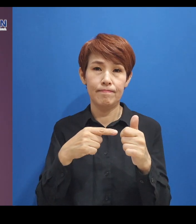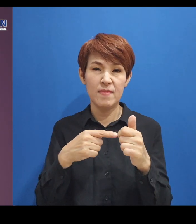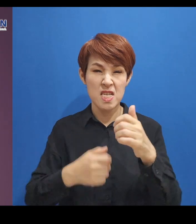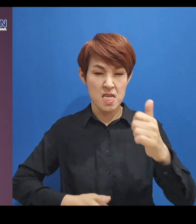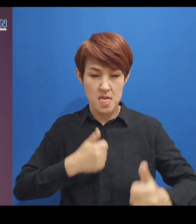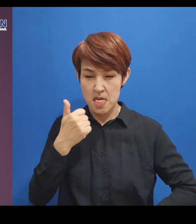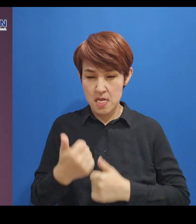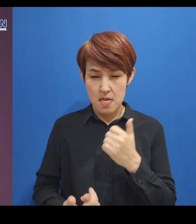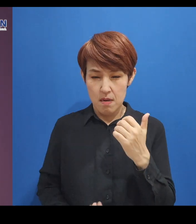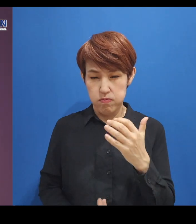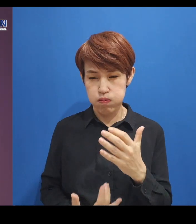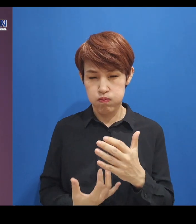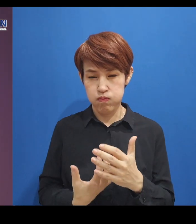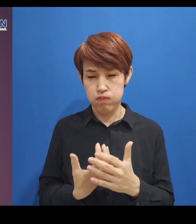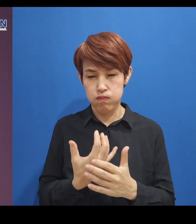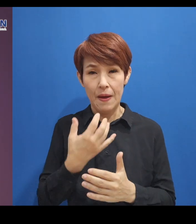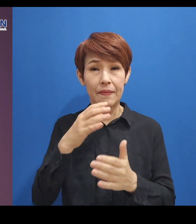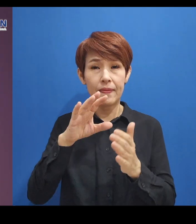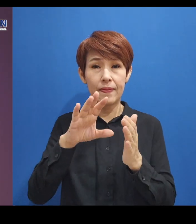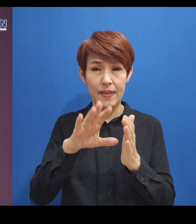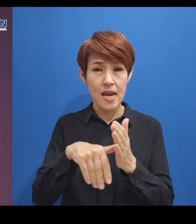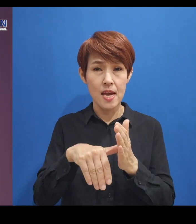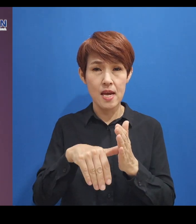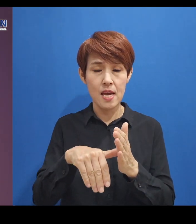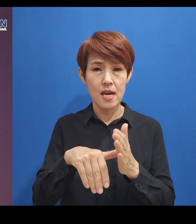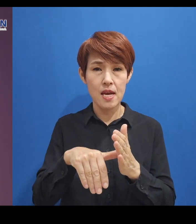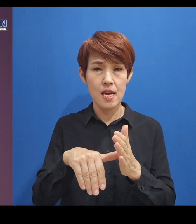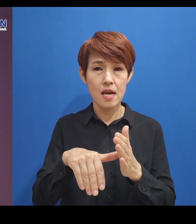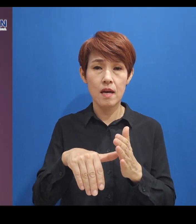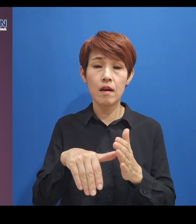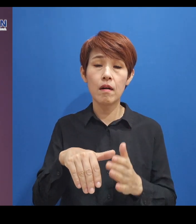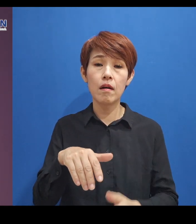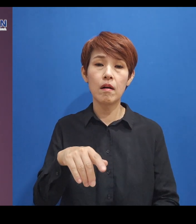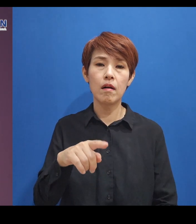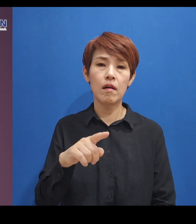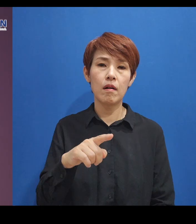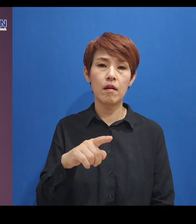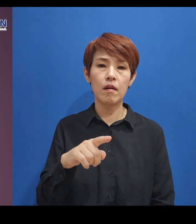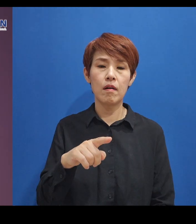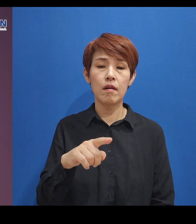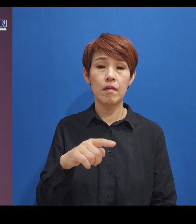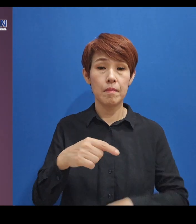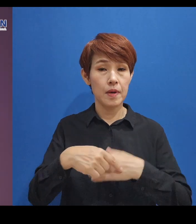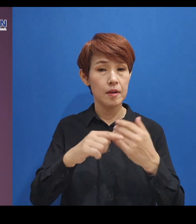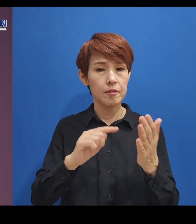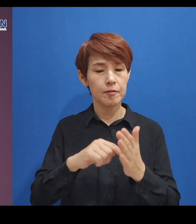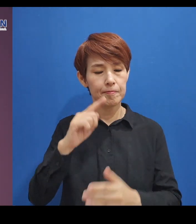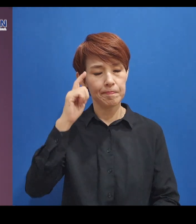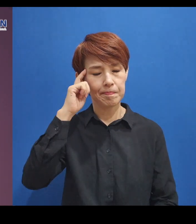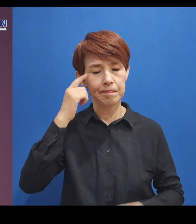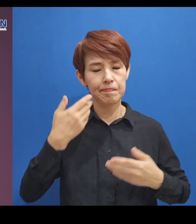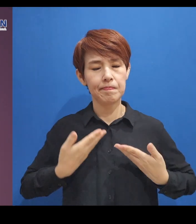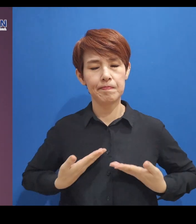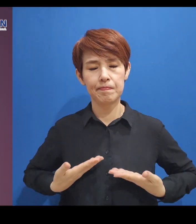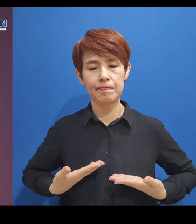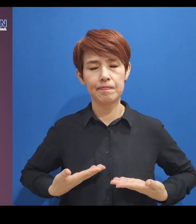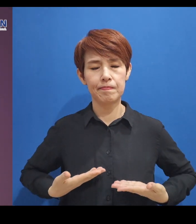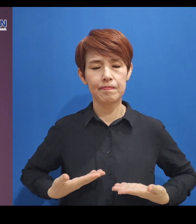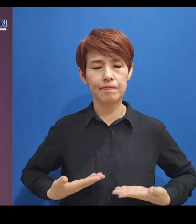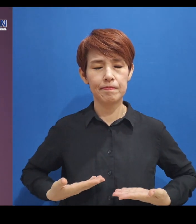분노가 치밀어 오를 때, 막 열정을 부릴 수 있는 그때 그의 마음을 차분히